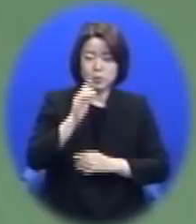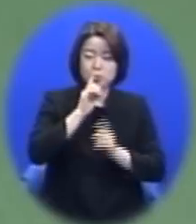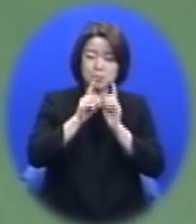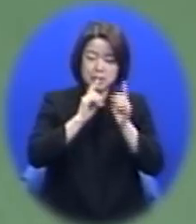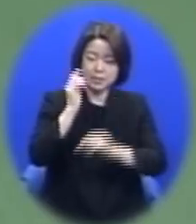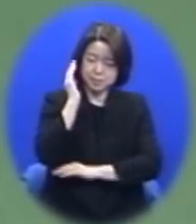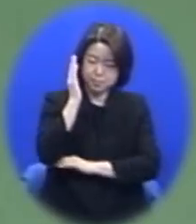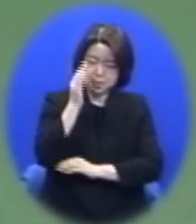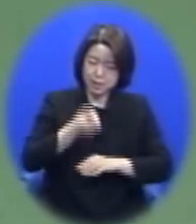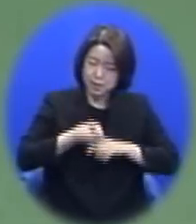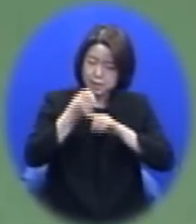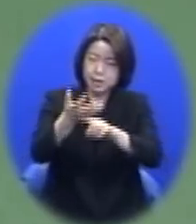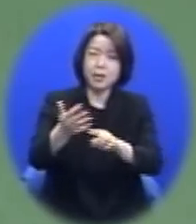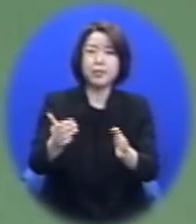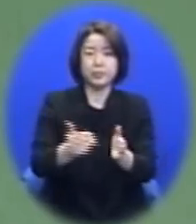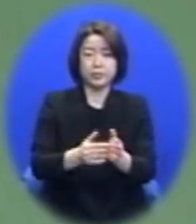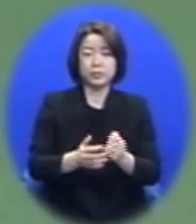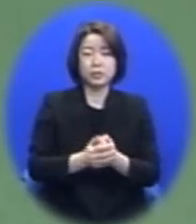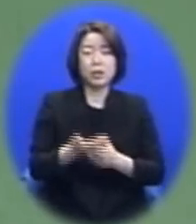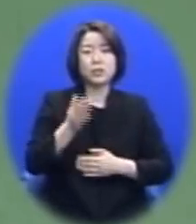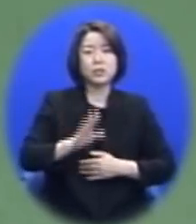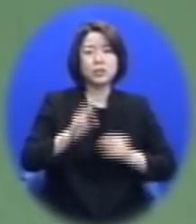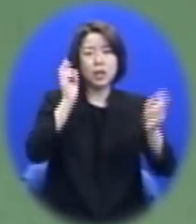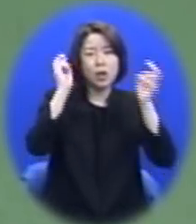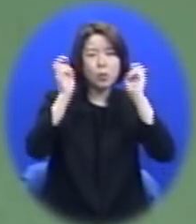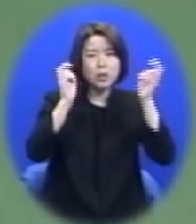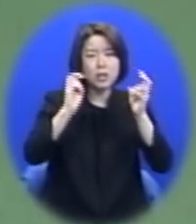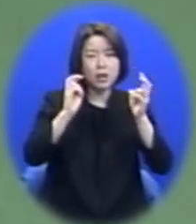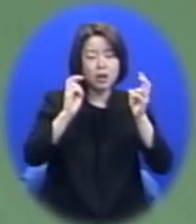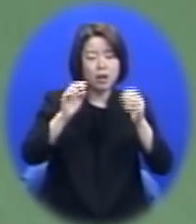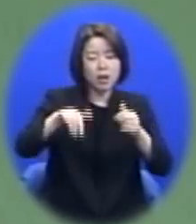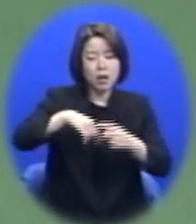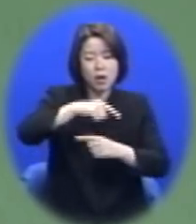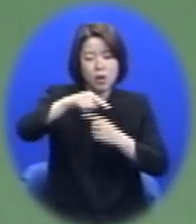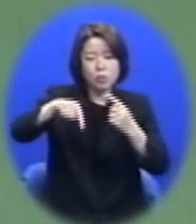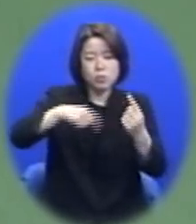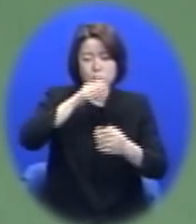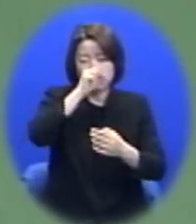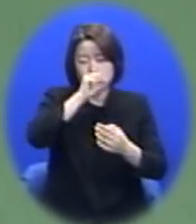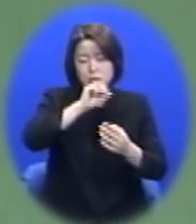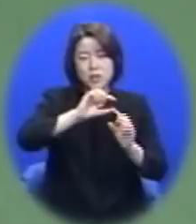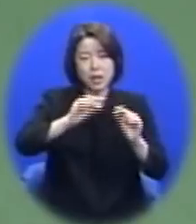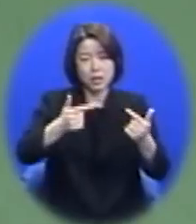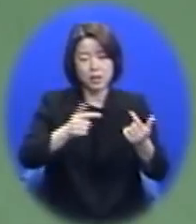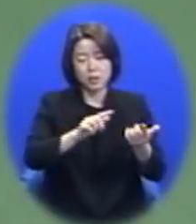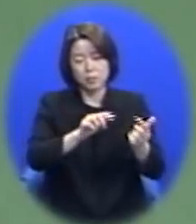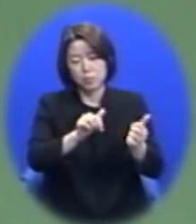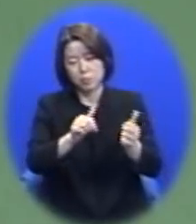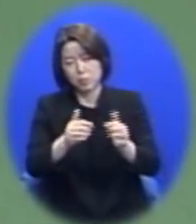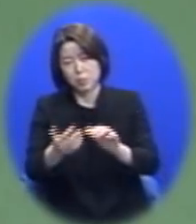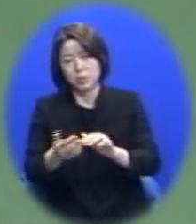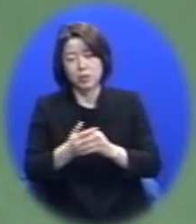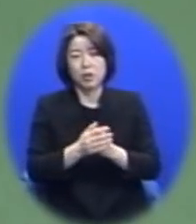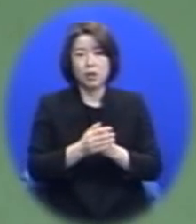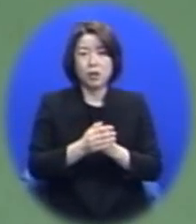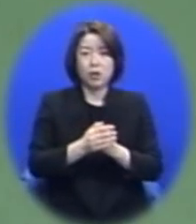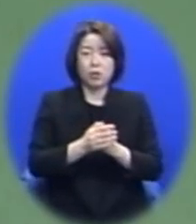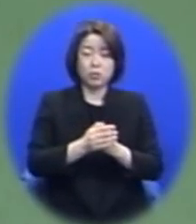전했었습니다. 근데 회사가 기울어지기 시작해요. 그리고 경매에 들어간다는 이야기도